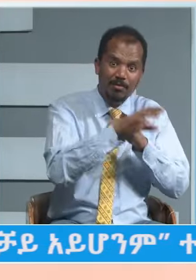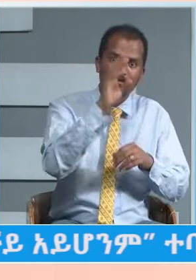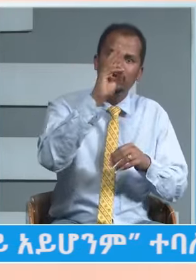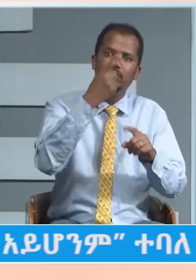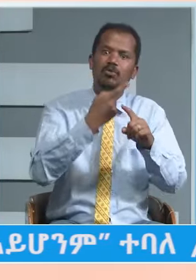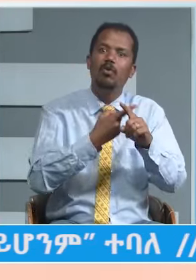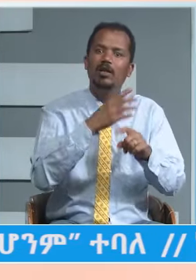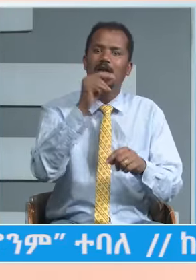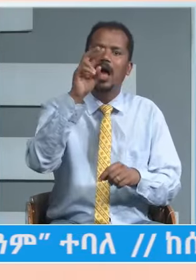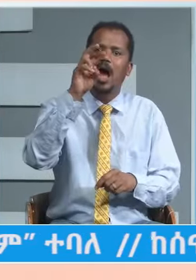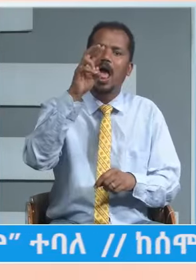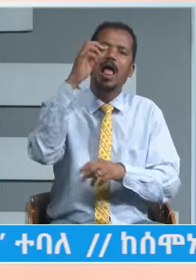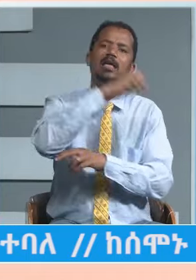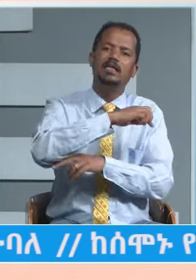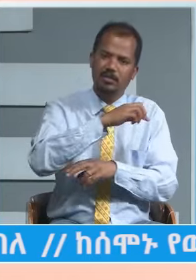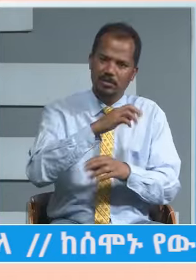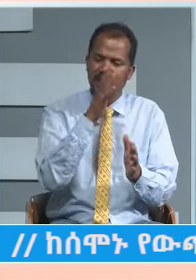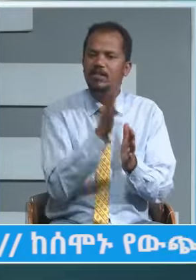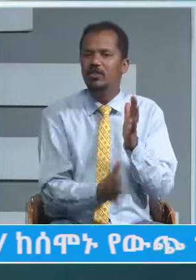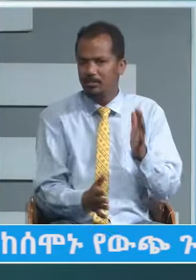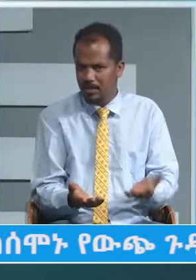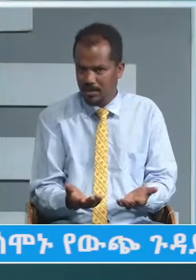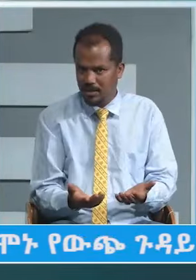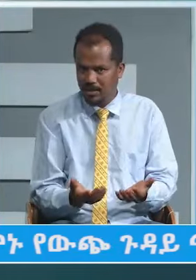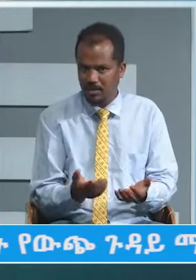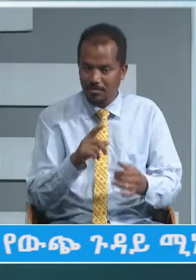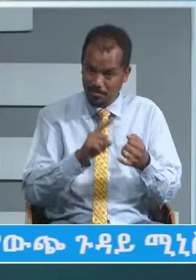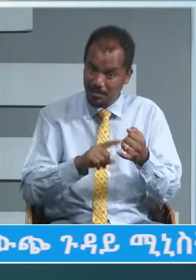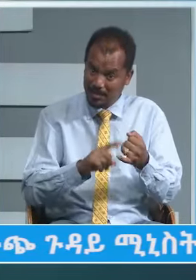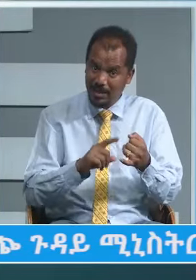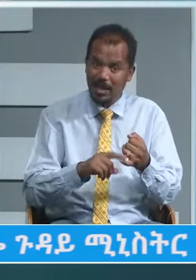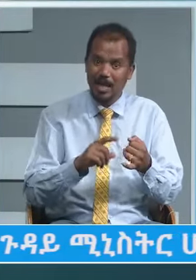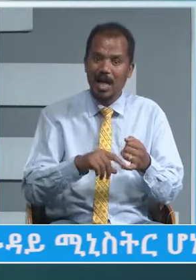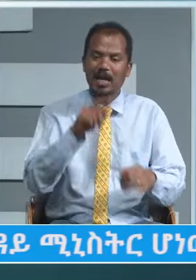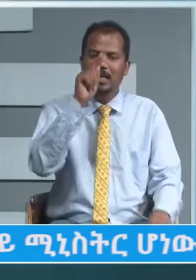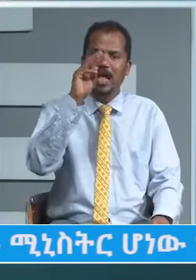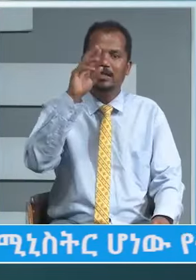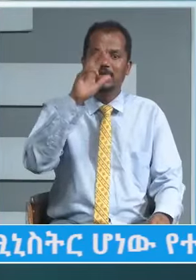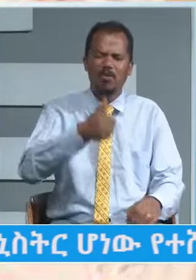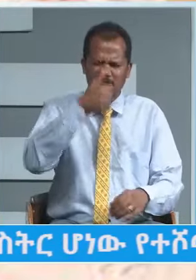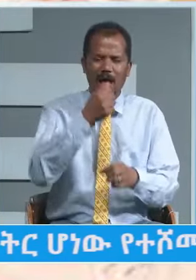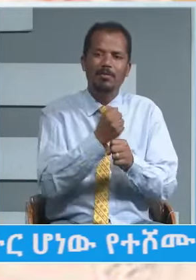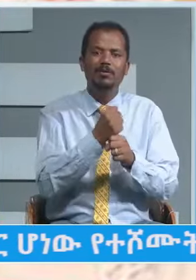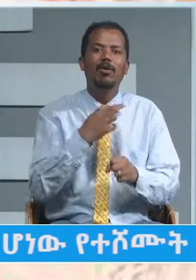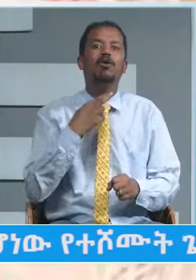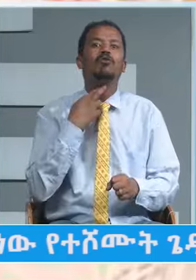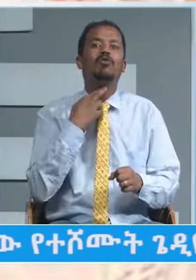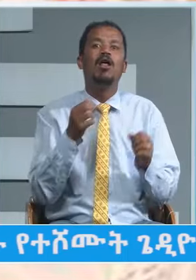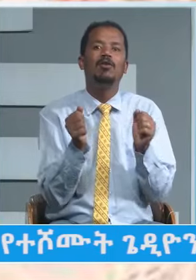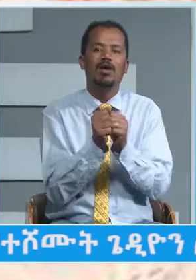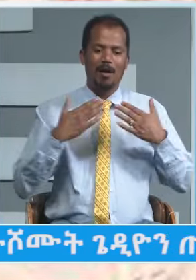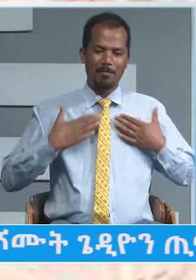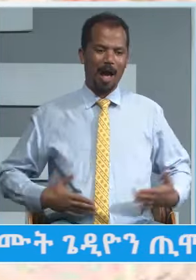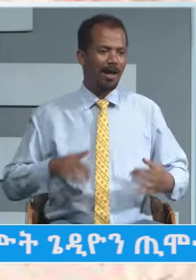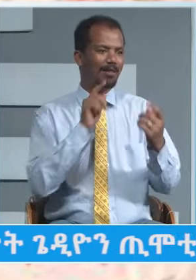አረቢያ ለመድረስ 6 ወራት እና 20 ቀናት እንደወሰዱበት የተገለጸ ሲሆን በመጨረሻም በአልናስር ክለብ ዋና መስሪያ ቤት